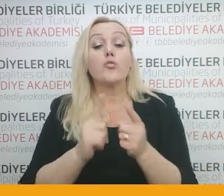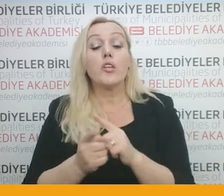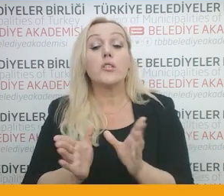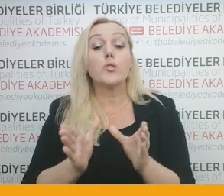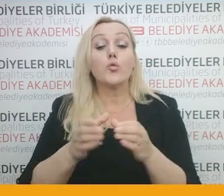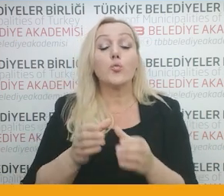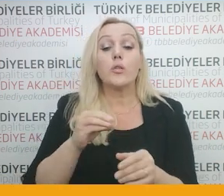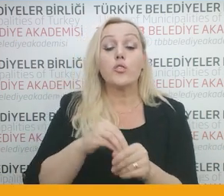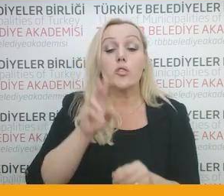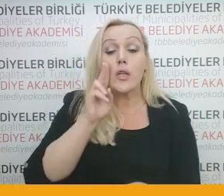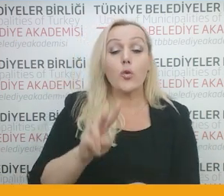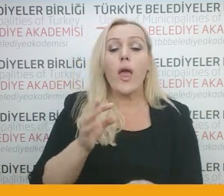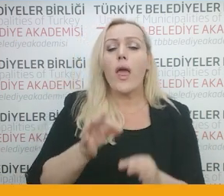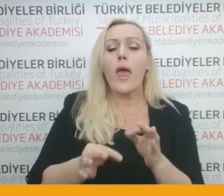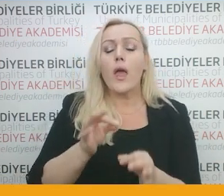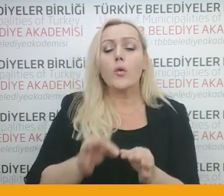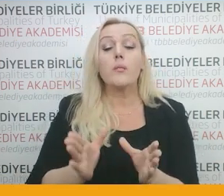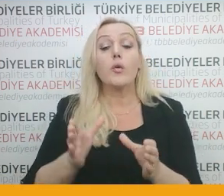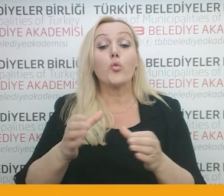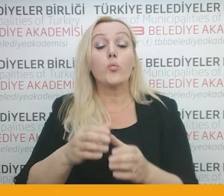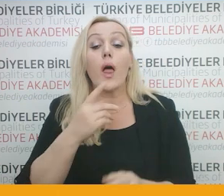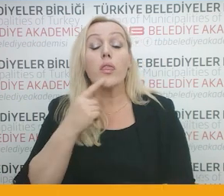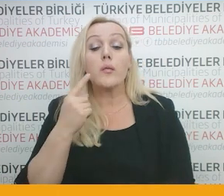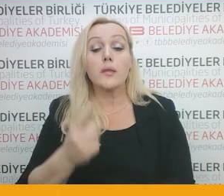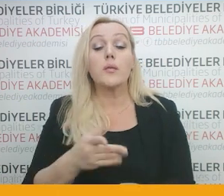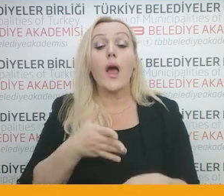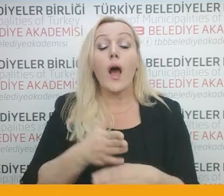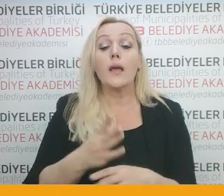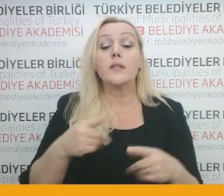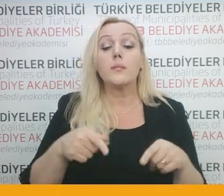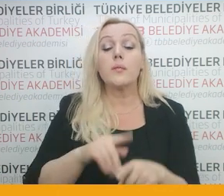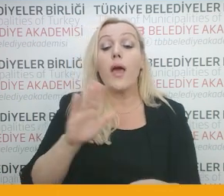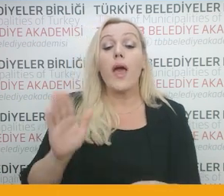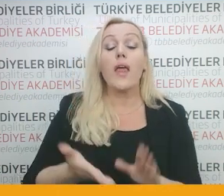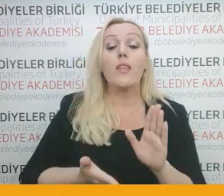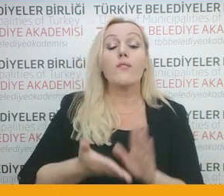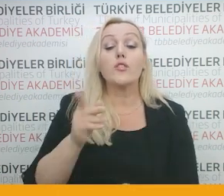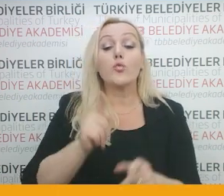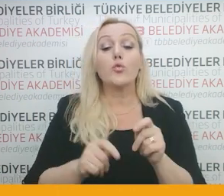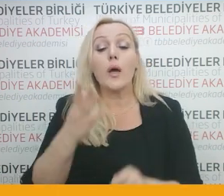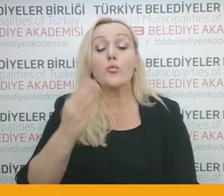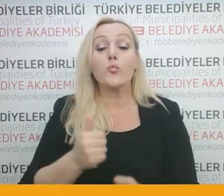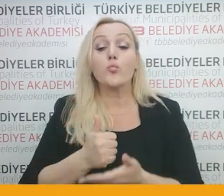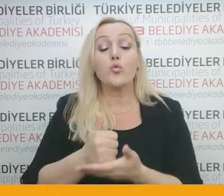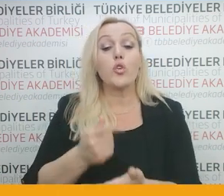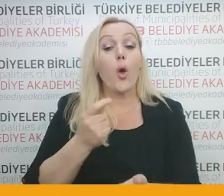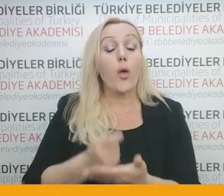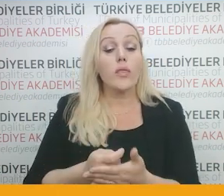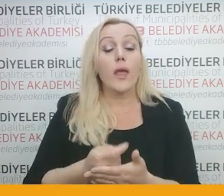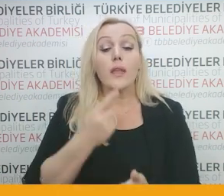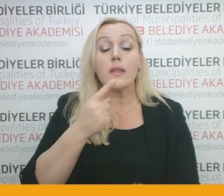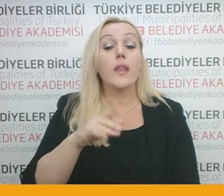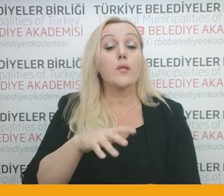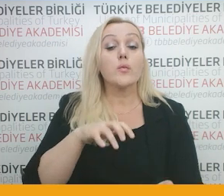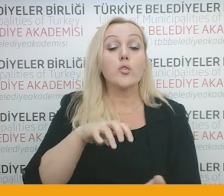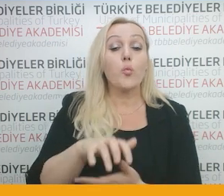sınıflandırmada görebiliyoruz. Ekonomik sınıflandırma dediğiniz bölüm arkadaşlar aslında bizim sık kullandığımız bütçe ödeneği dediğimiz kısım.